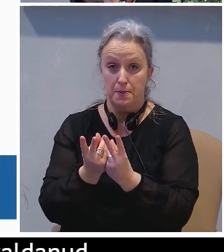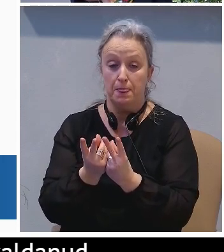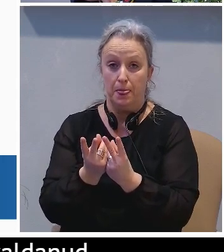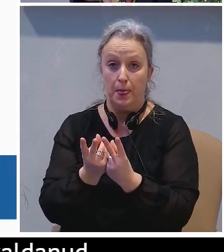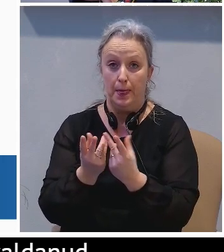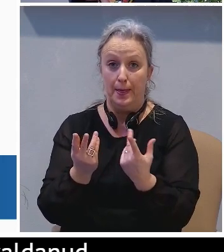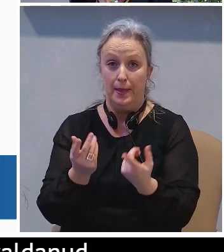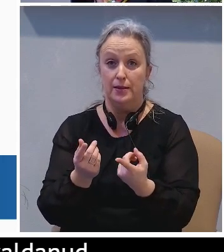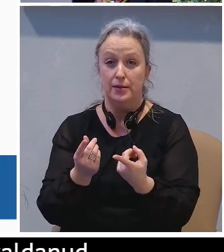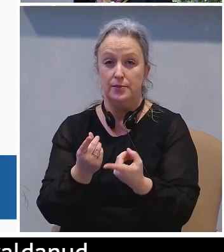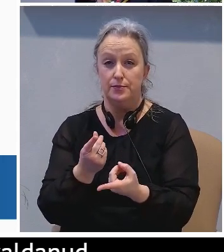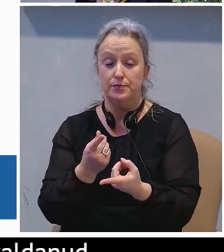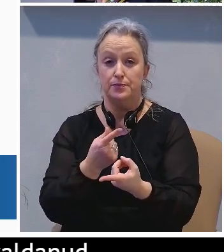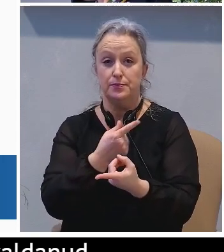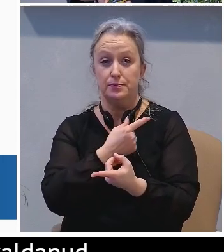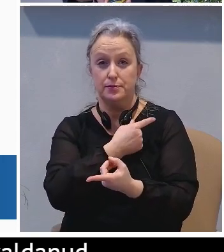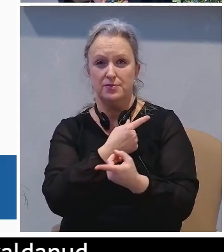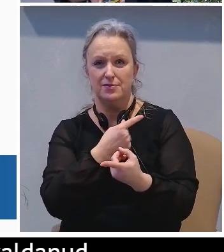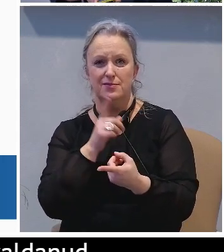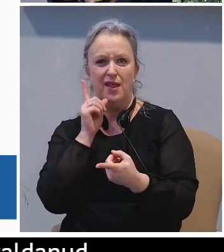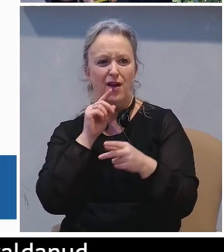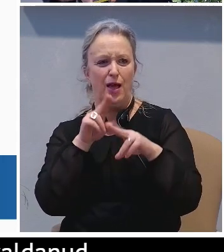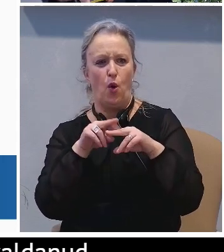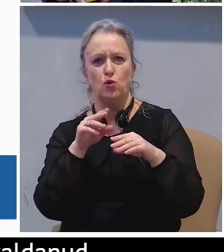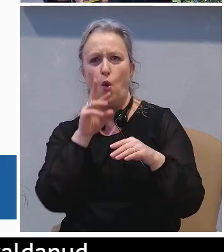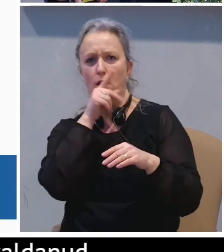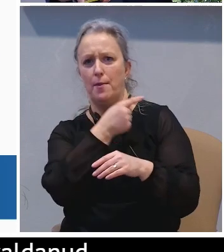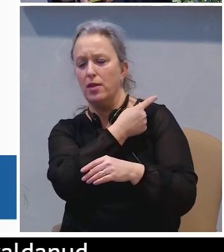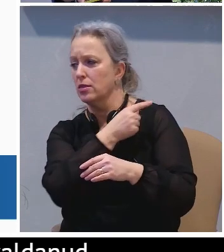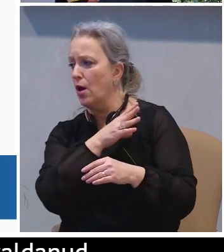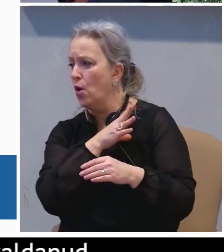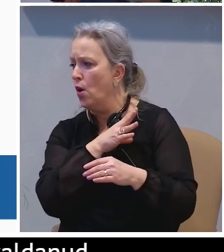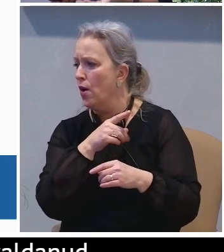treatment ma in olen, see Europe and null in on the läinud States. kogemata valesse kohta, on siis